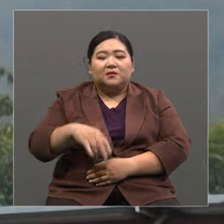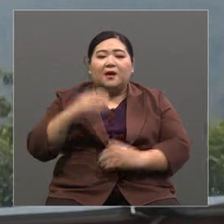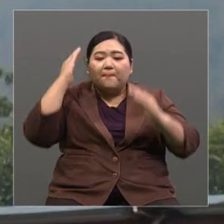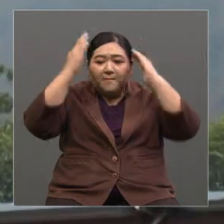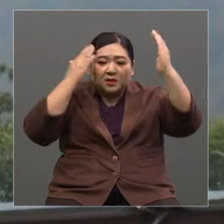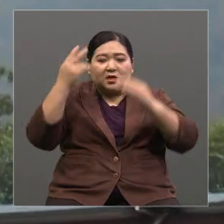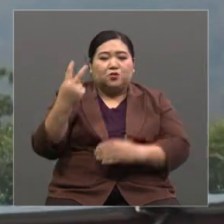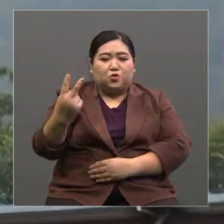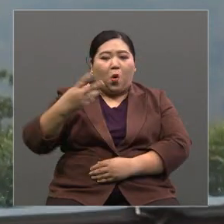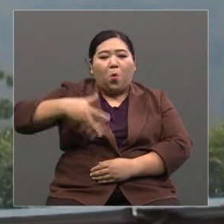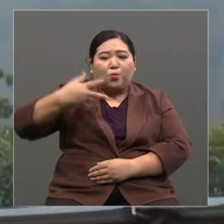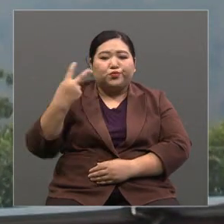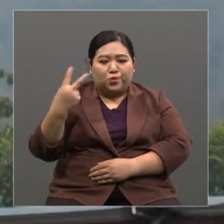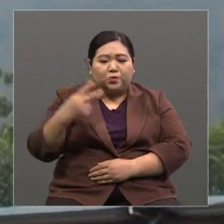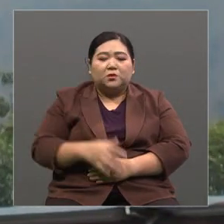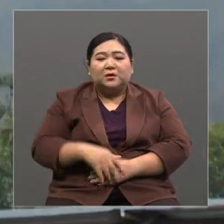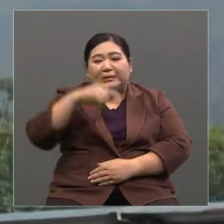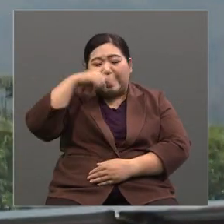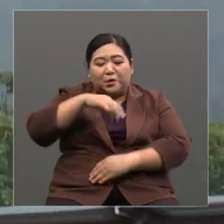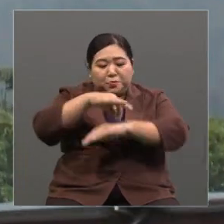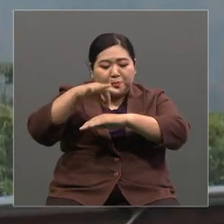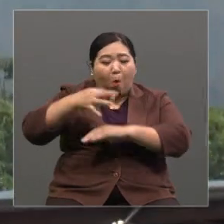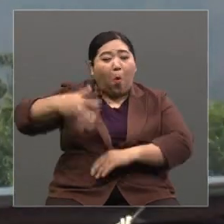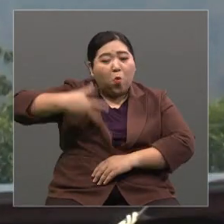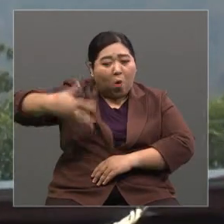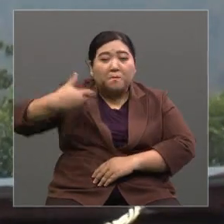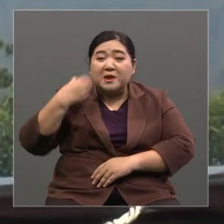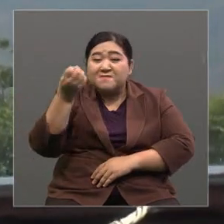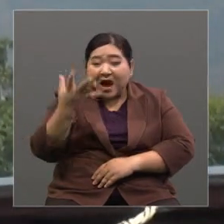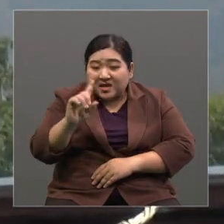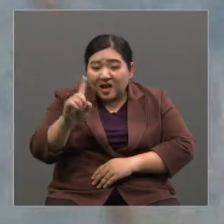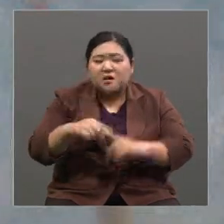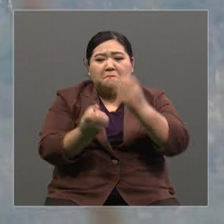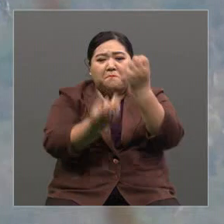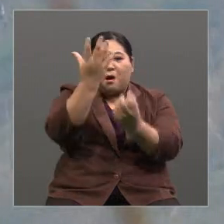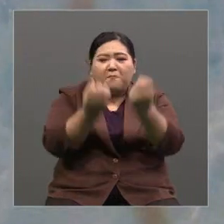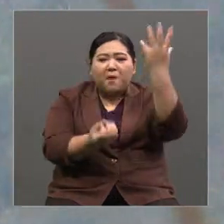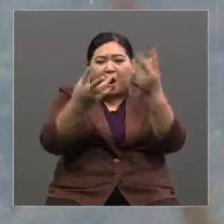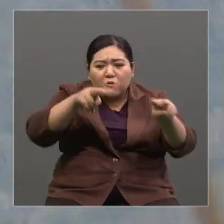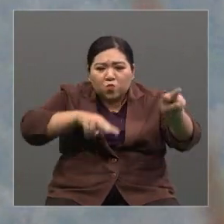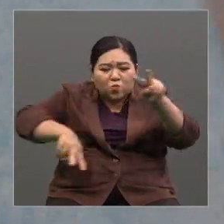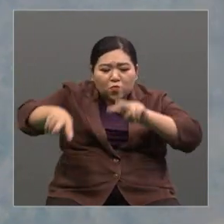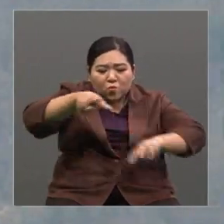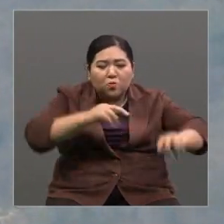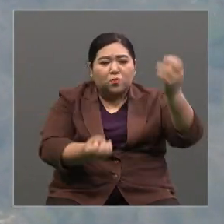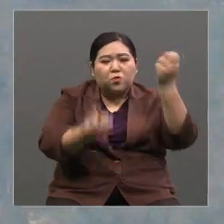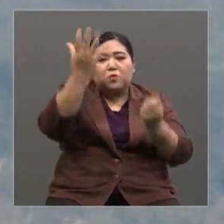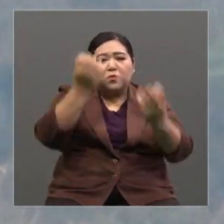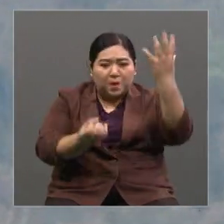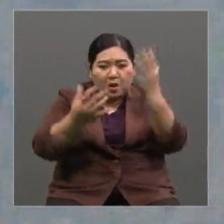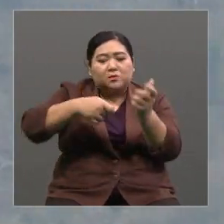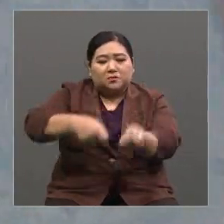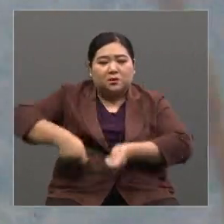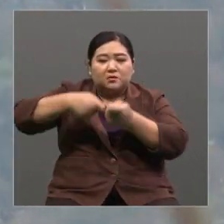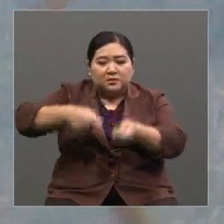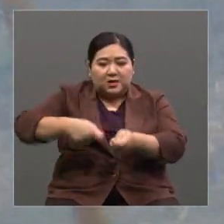านั้นเองสุคามร้อนของไทยเพิ่มขึนต่เนื่อง ส่นใหญ่เราไปพบกในพื้นที่ป่าอนุรักษ์ที่ป่าสงวนแ่งชาติพื้นที่เกศ